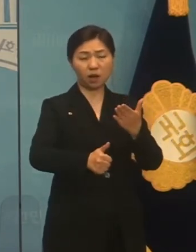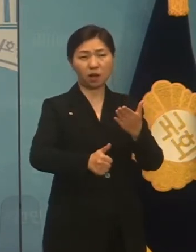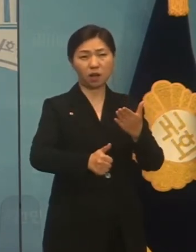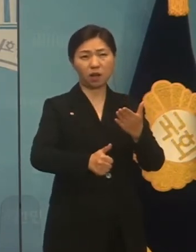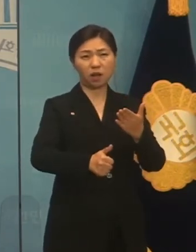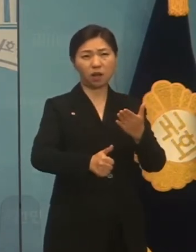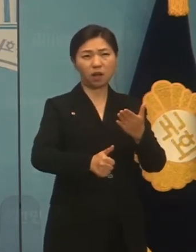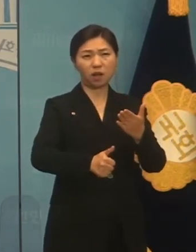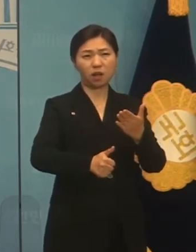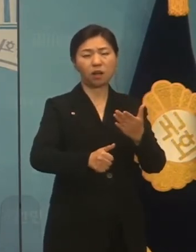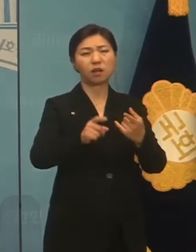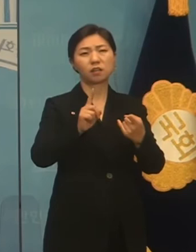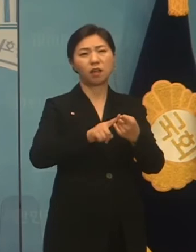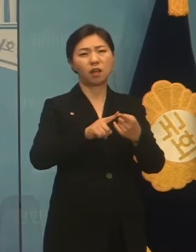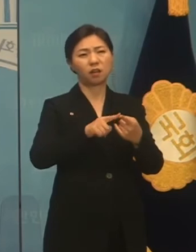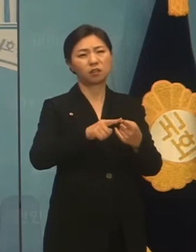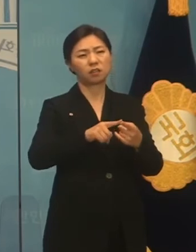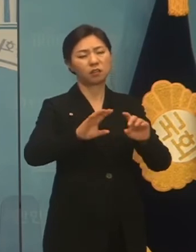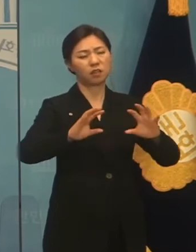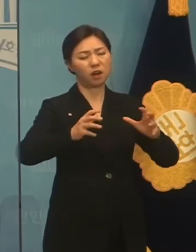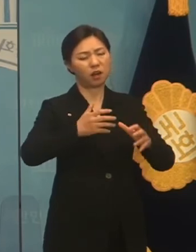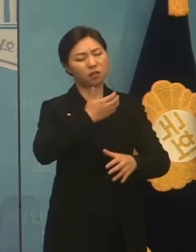시절부터 꿈꿔왔습니다.